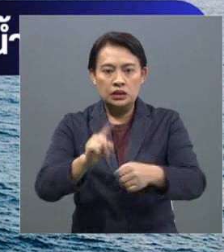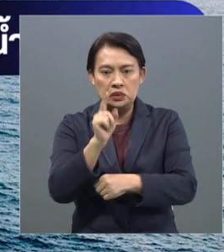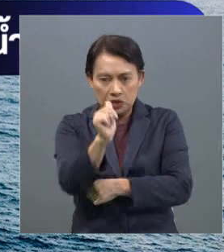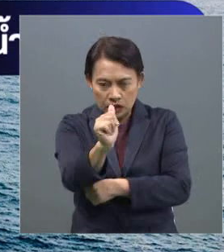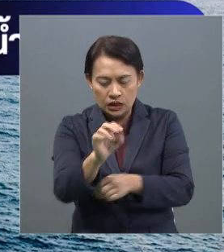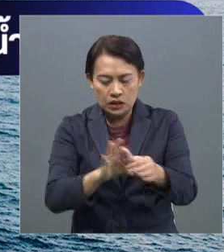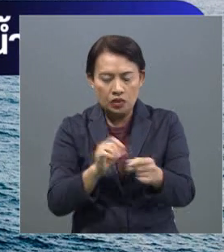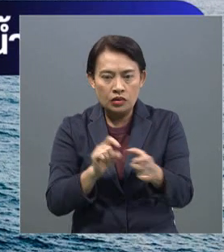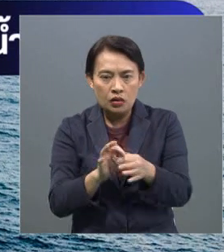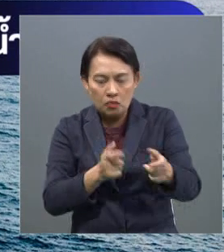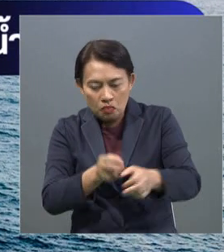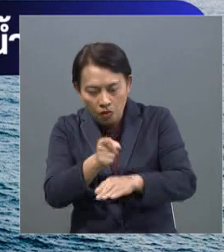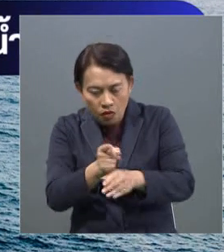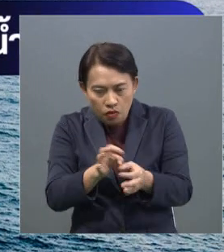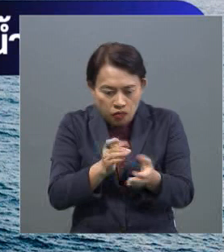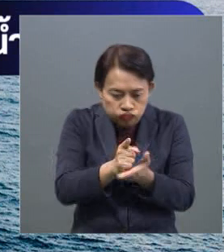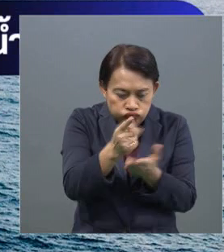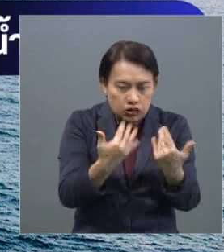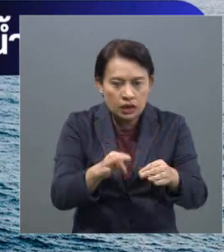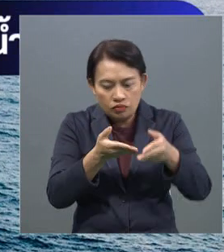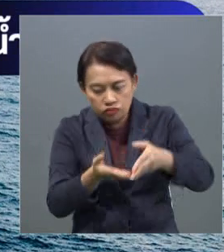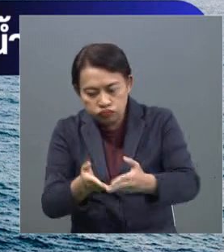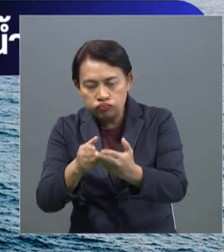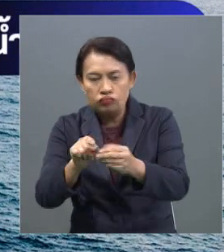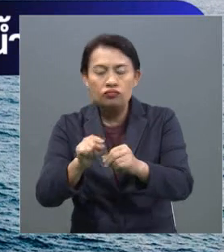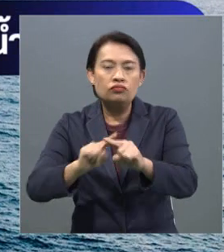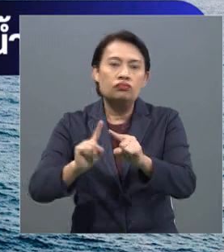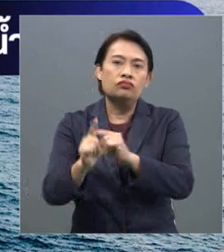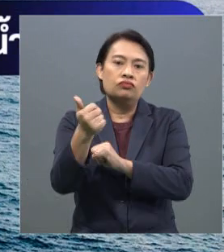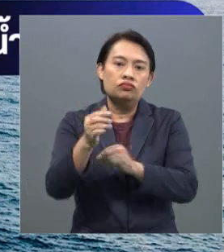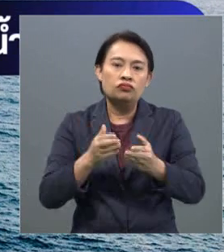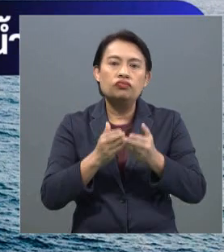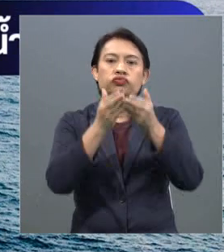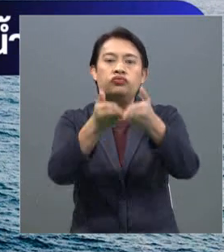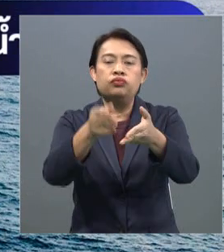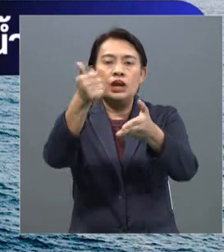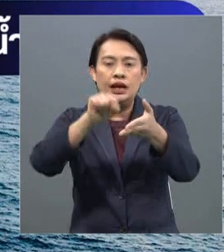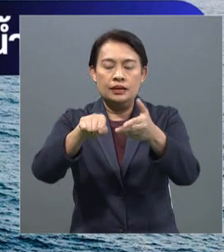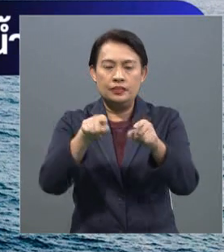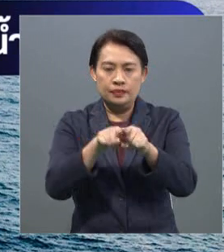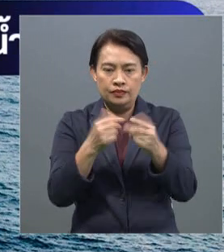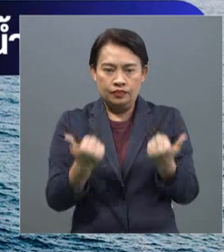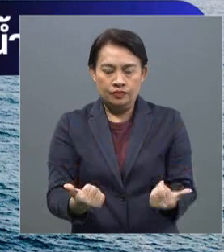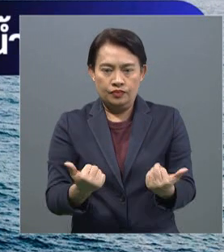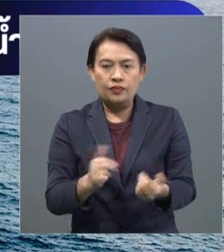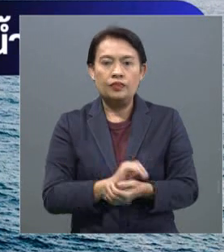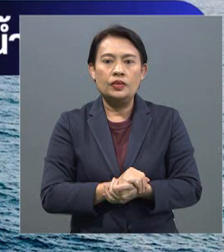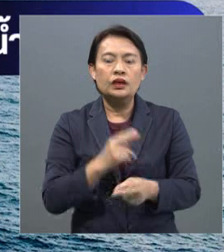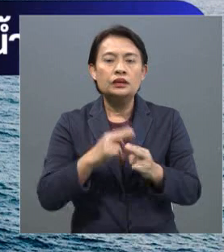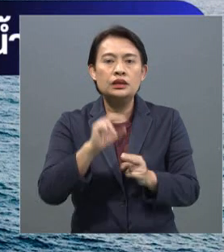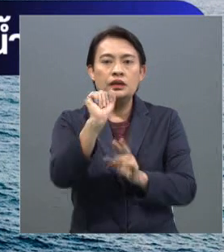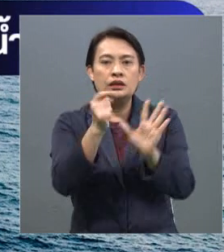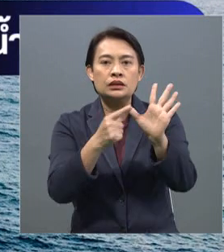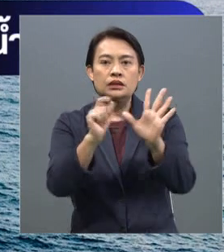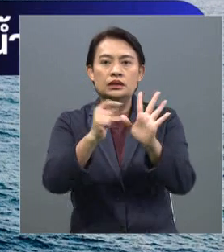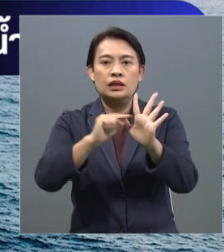ทั้ง 3มิติกทางด้านอากาศผิวน้ำแลก็ใต้น้ำได้เป็นอย่างดีปัจจุบันมีนาวาโทพิรันสำอางสรีเป็น